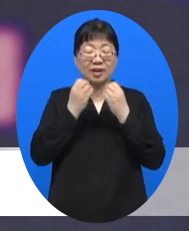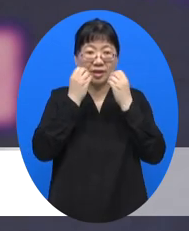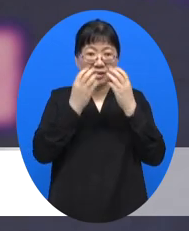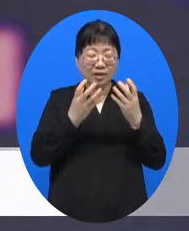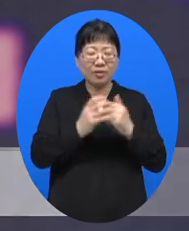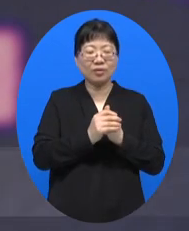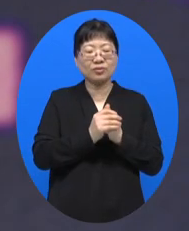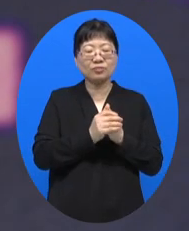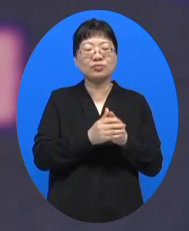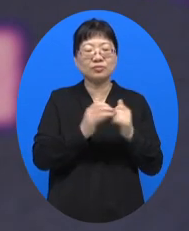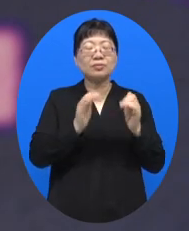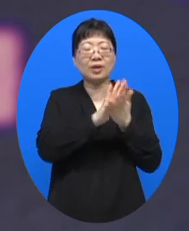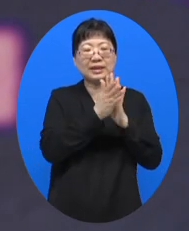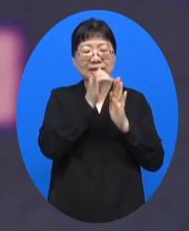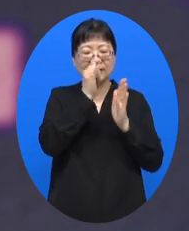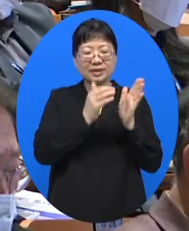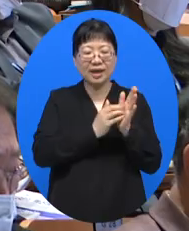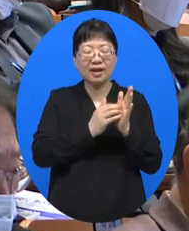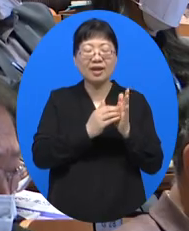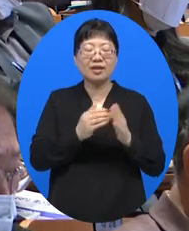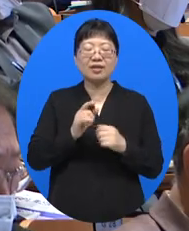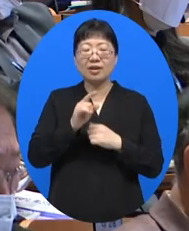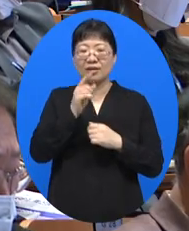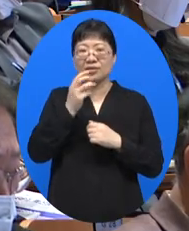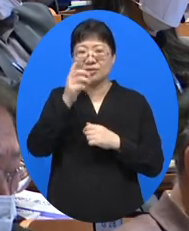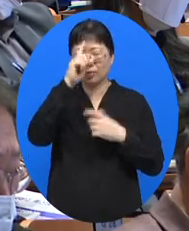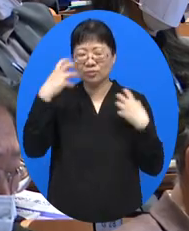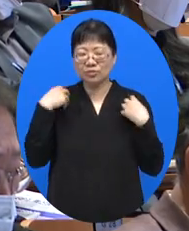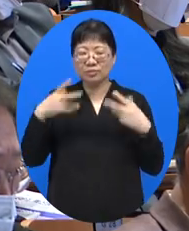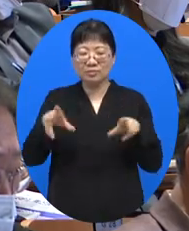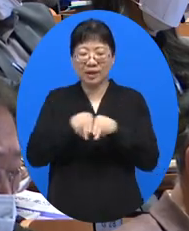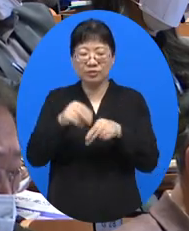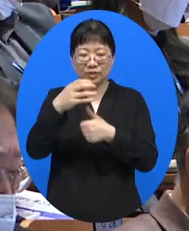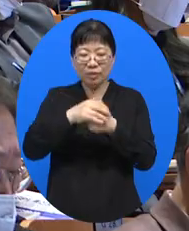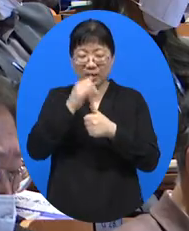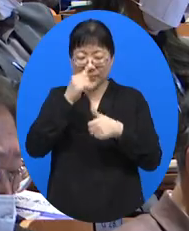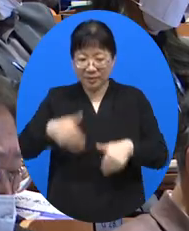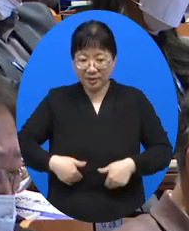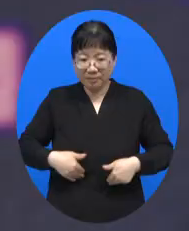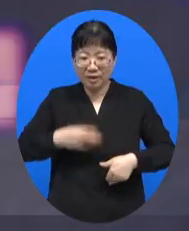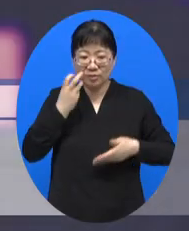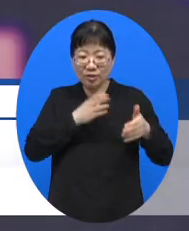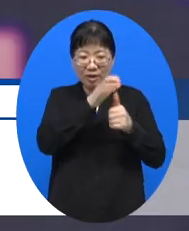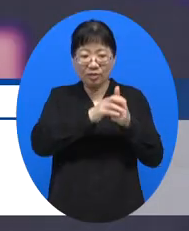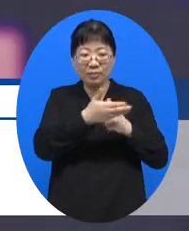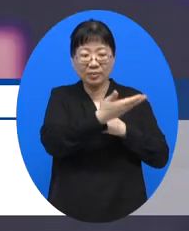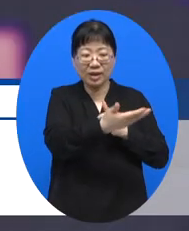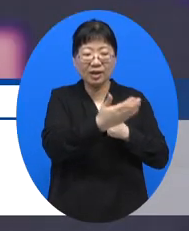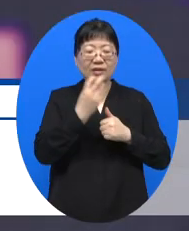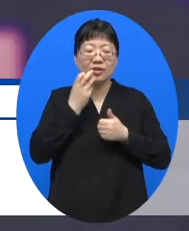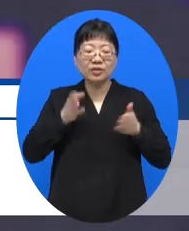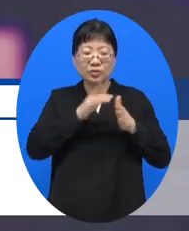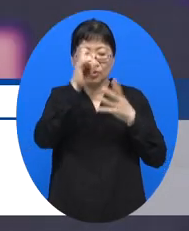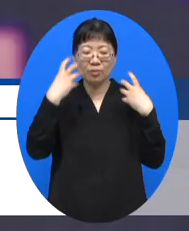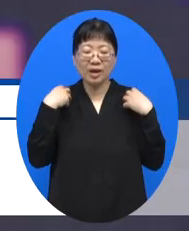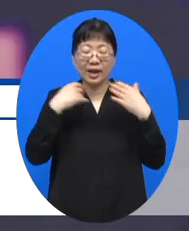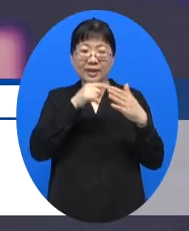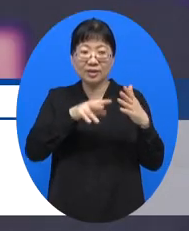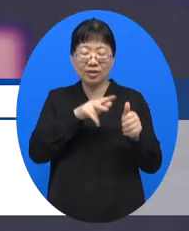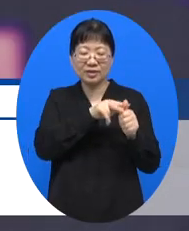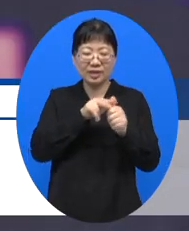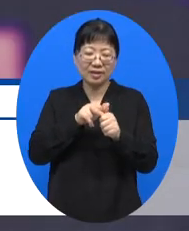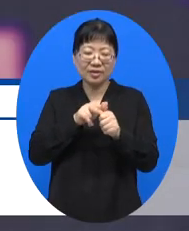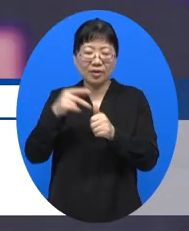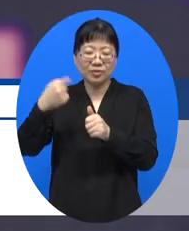공공은 안전망과 마중물 역할을 해야 한다며 경기도의 역할과 계획을 밝혔습니다. 경기도에서는 그동안 데이터 교육과